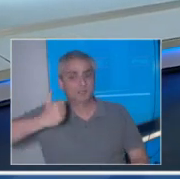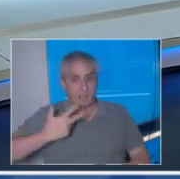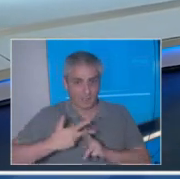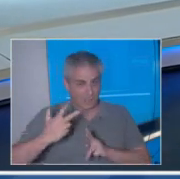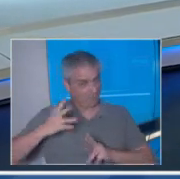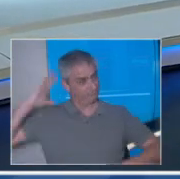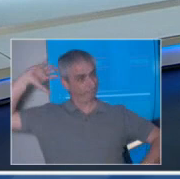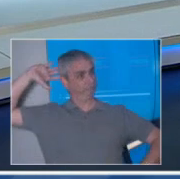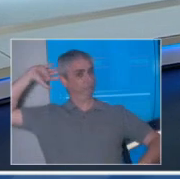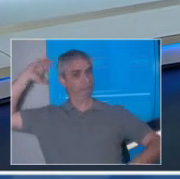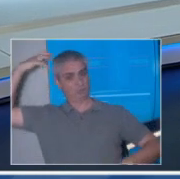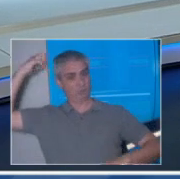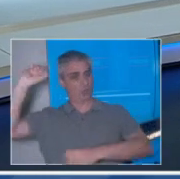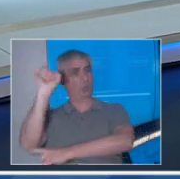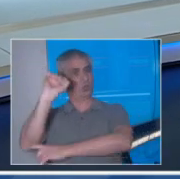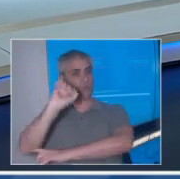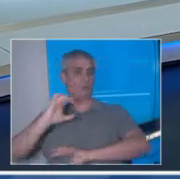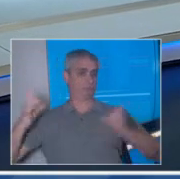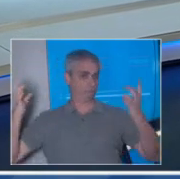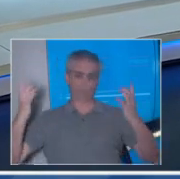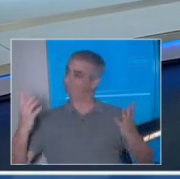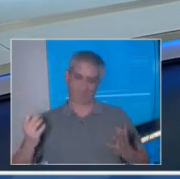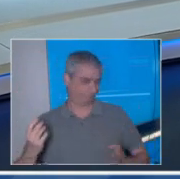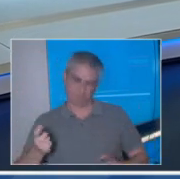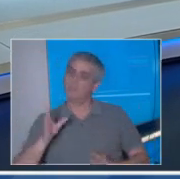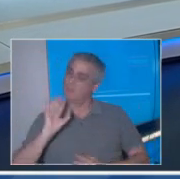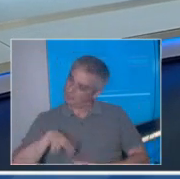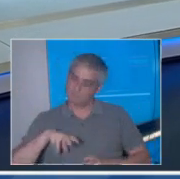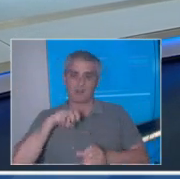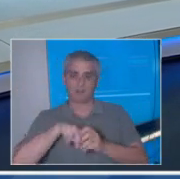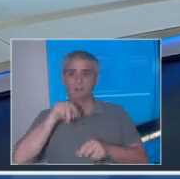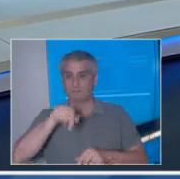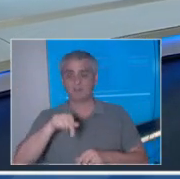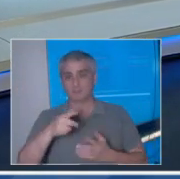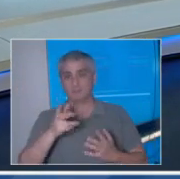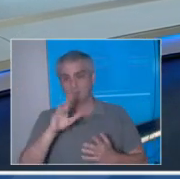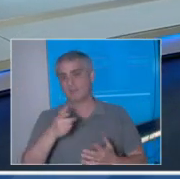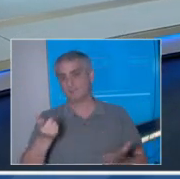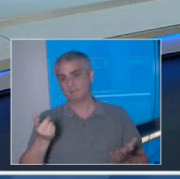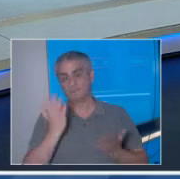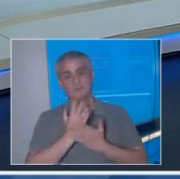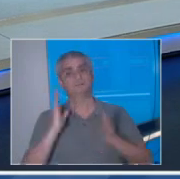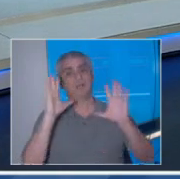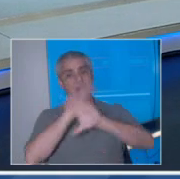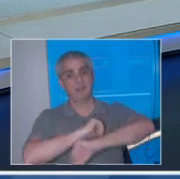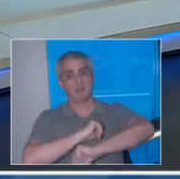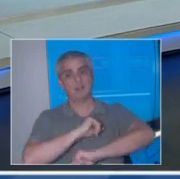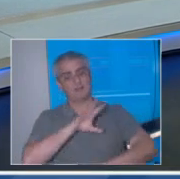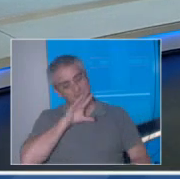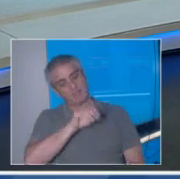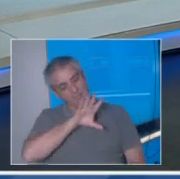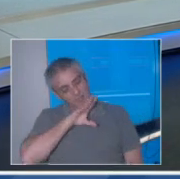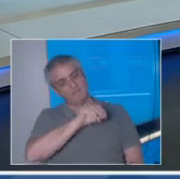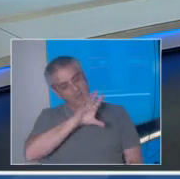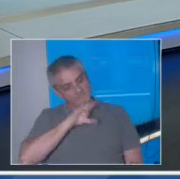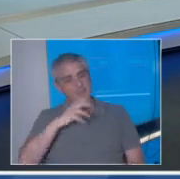מנעמי השלטון, רכב, עוזרים וכן הלאה, לא. זה גם לשבת פה במקרה הזה, לא, אבל גם בשעות הקטנות של הלילה, ולטחון, אכל